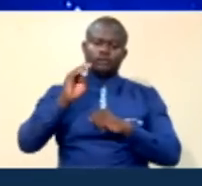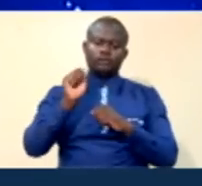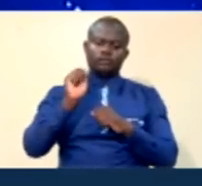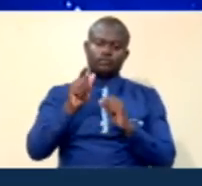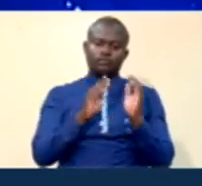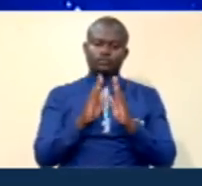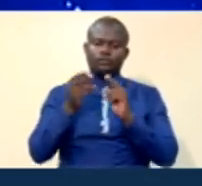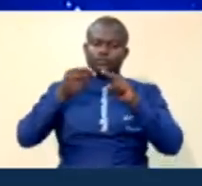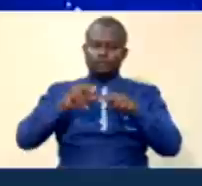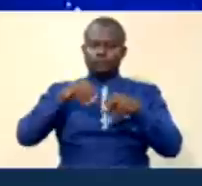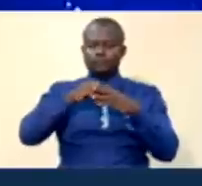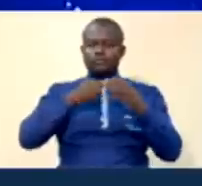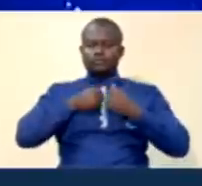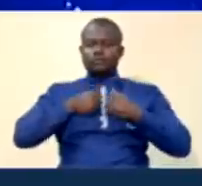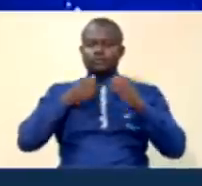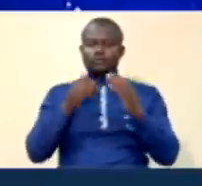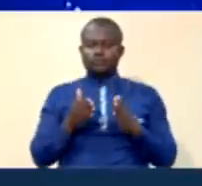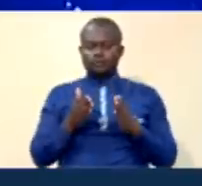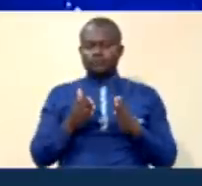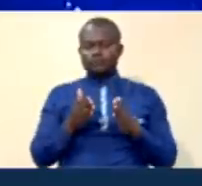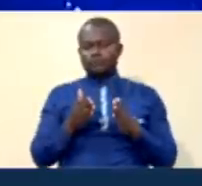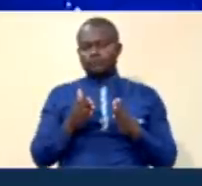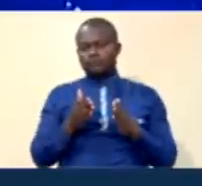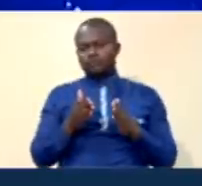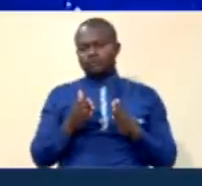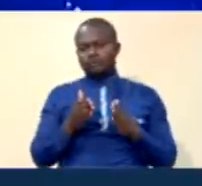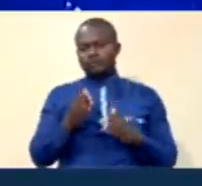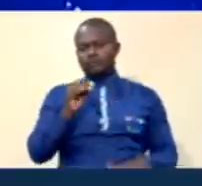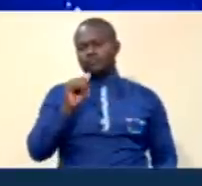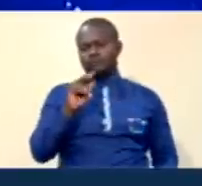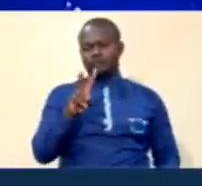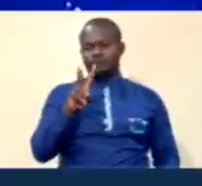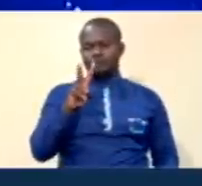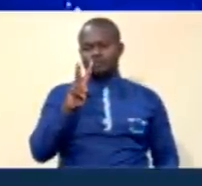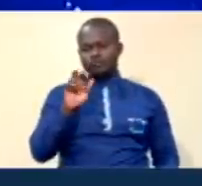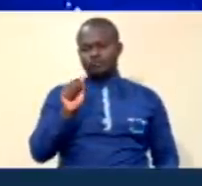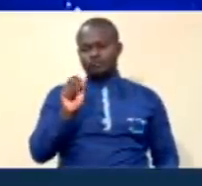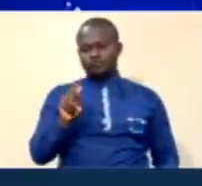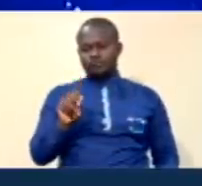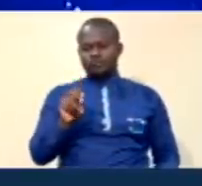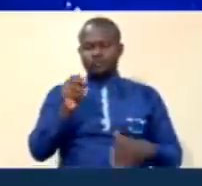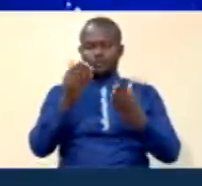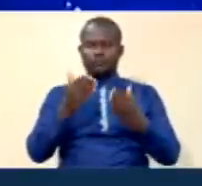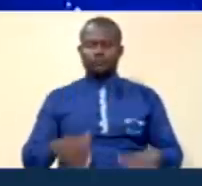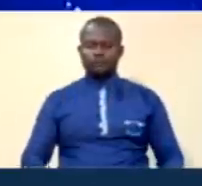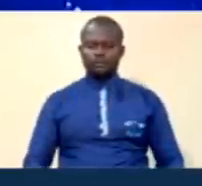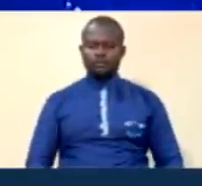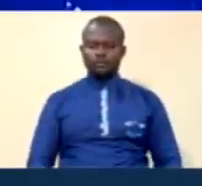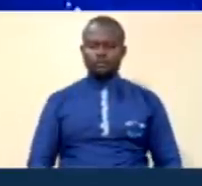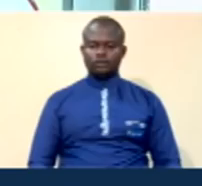iteganyijwe kuzabera mu Rwanda. Mugenzi wacu Ivan Shema akaba duteguriye inkuru